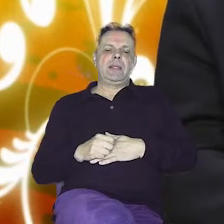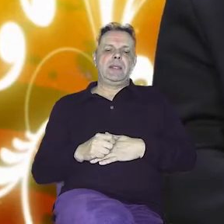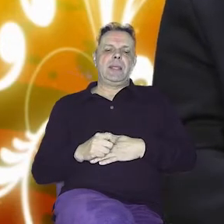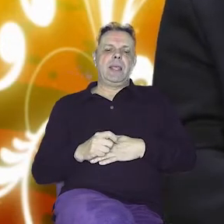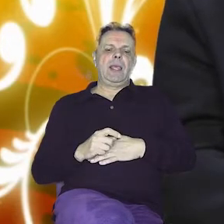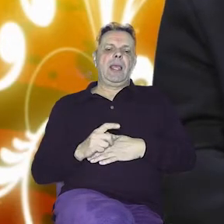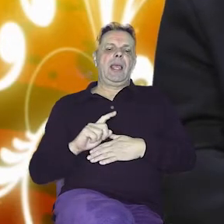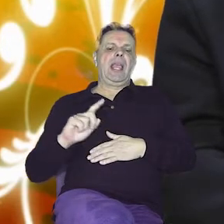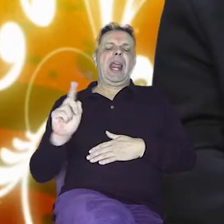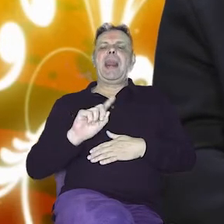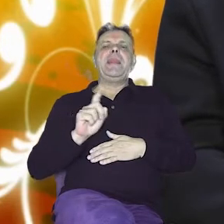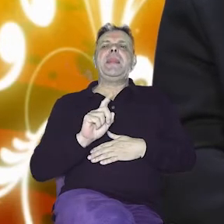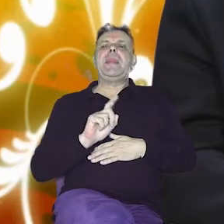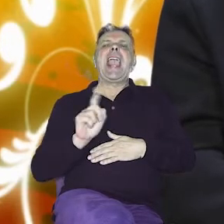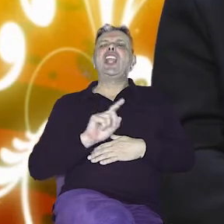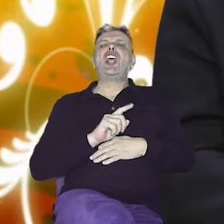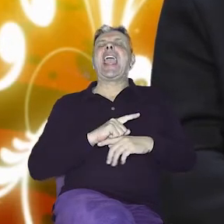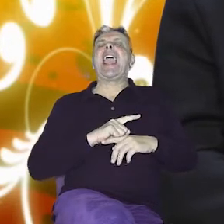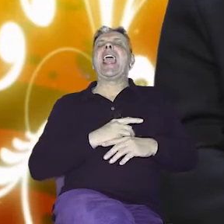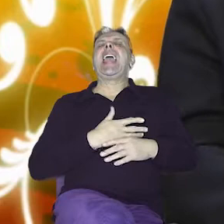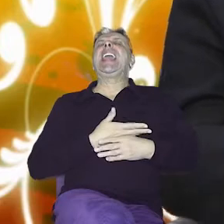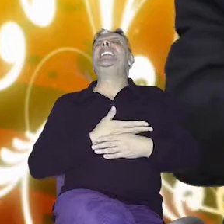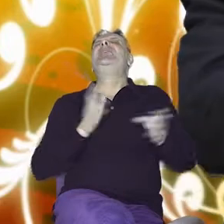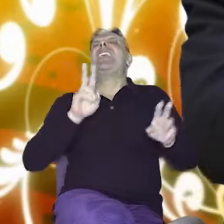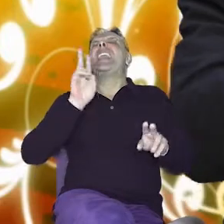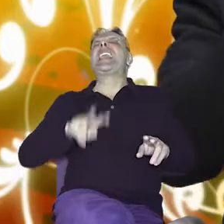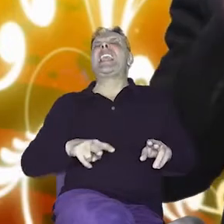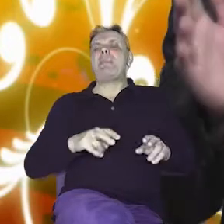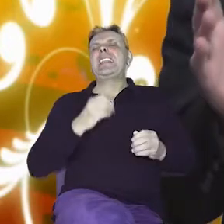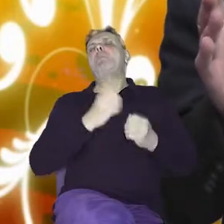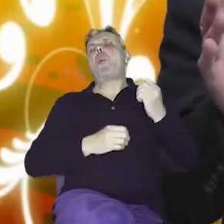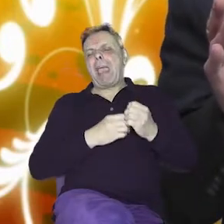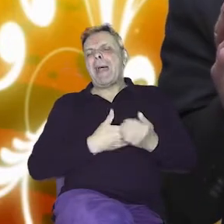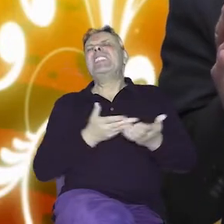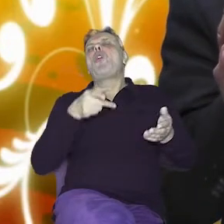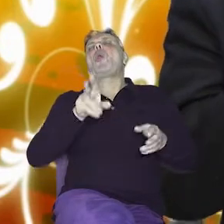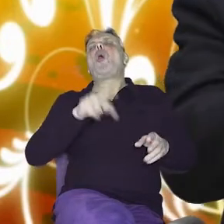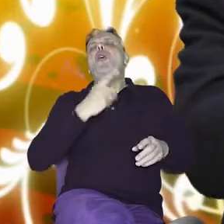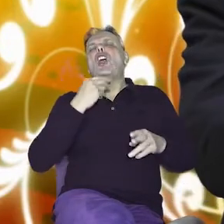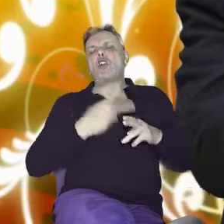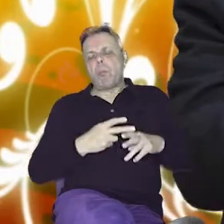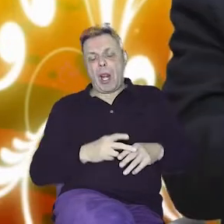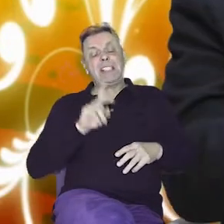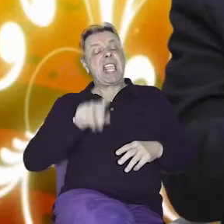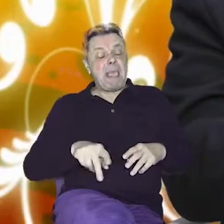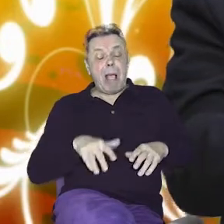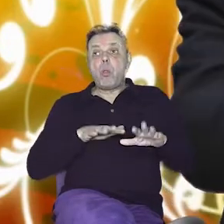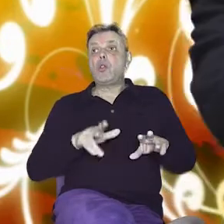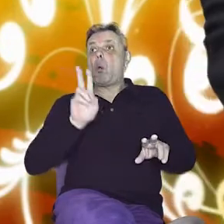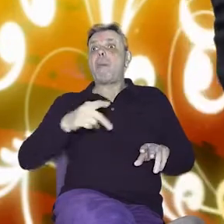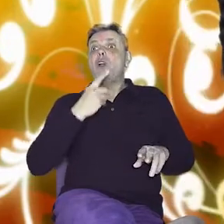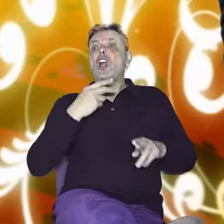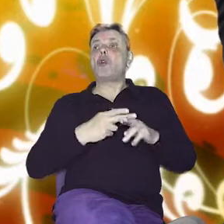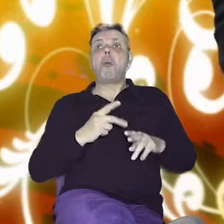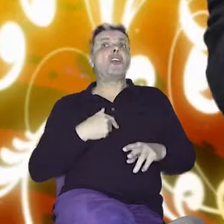ne svi dijabetičari da će imati problema. Dakle, ima dijabetičara koji prožije cijeli svoj život, nikakvih problema nemaju.